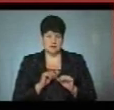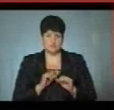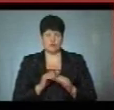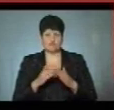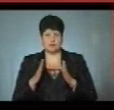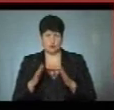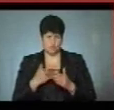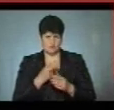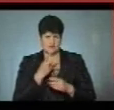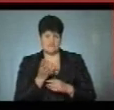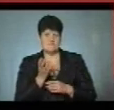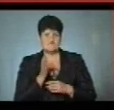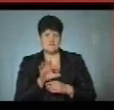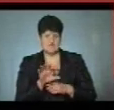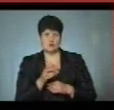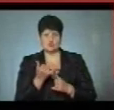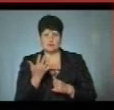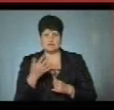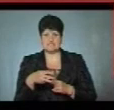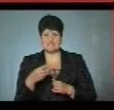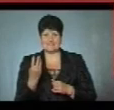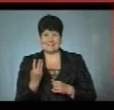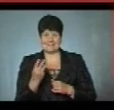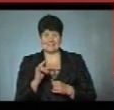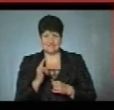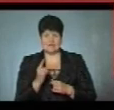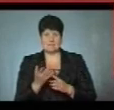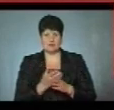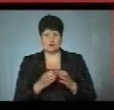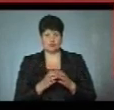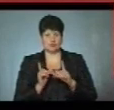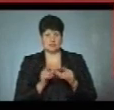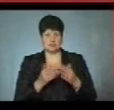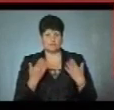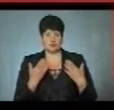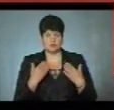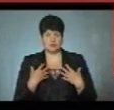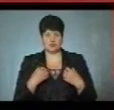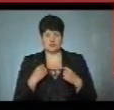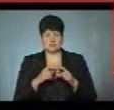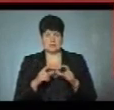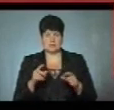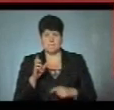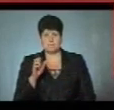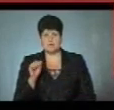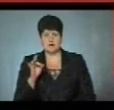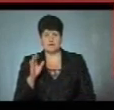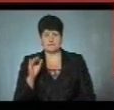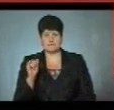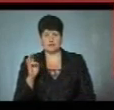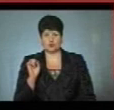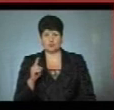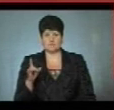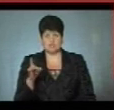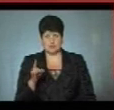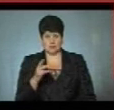подивилися відеоматеріал, тому що саме сьогодні 53 дитини пільгових категорій поїхали на відпочинок в оздоровчий заклад Барвінок, що в Зборівському районі.